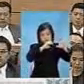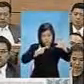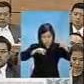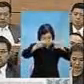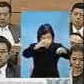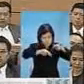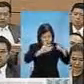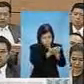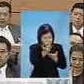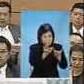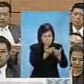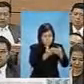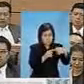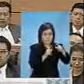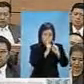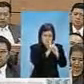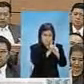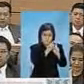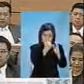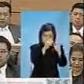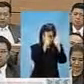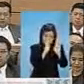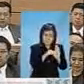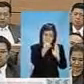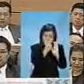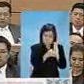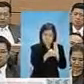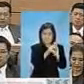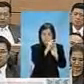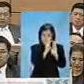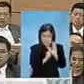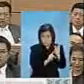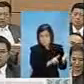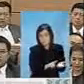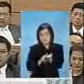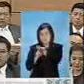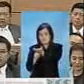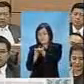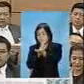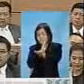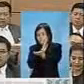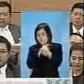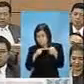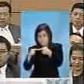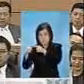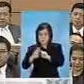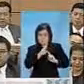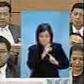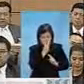ข้อกฎหมายยื่นตรงต่อศาลรัฐธรรมนูญพิจารณาต่อเห็นไม่เข้าข้อกฎหมายก็เป็นอันยกเลิกเพิกถอนท่านประธาน